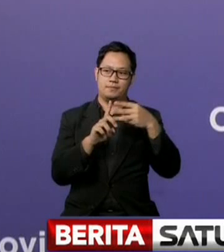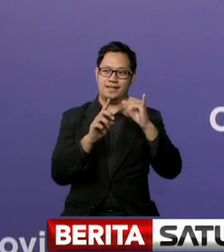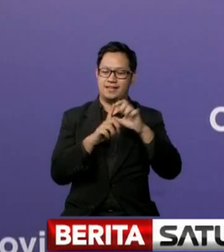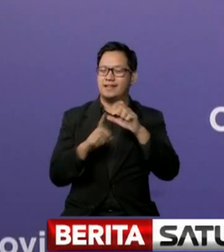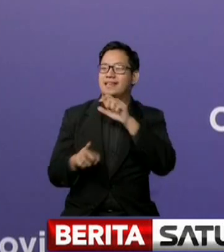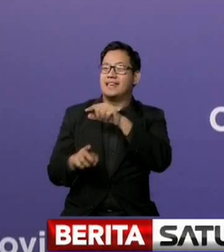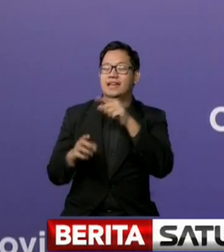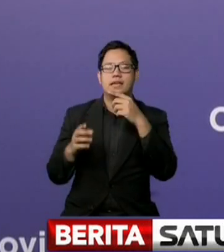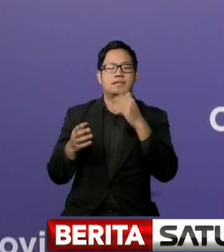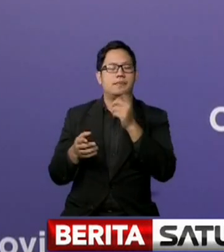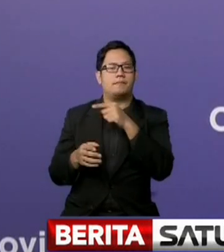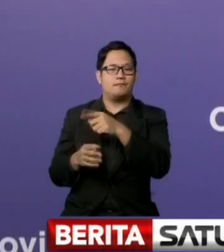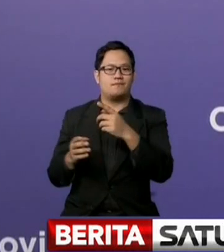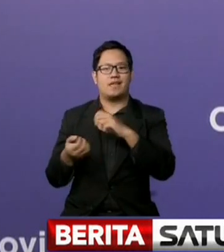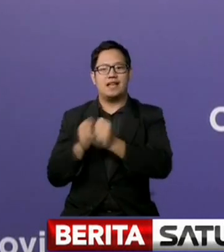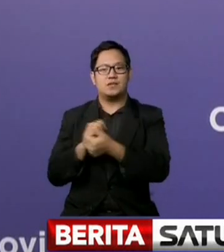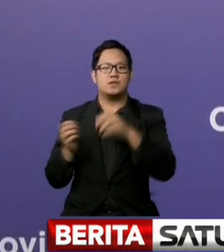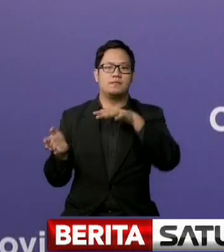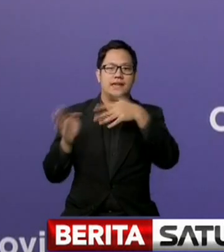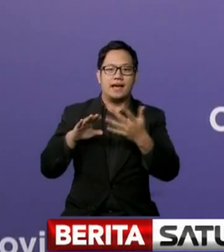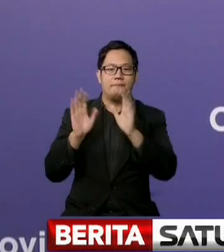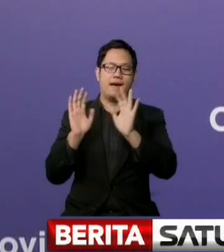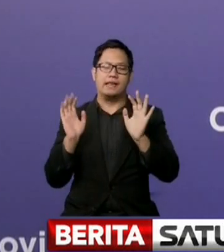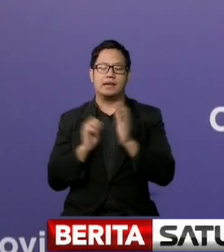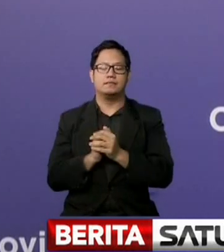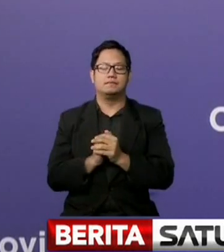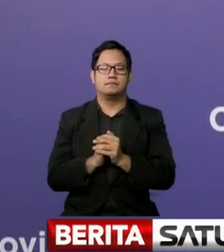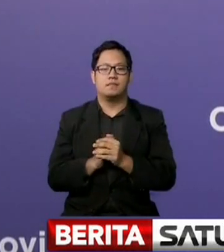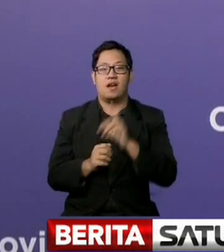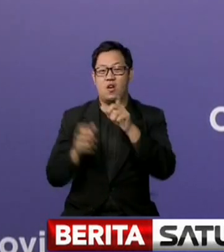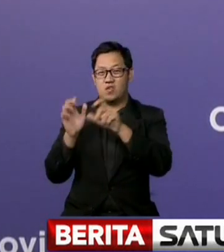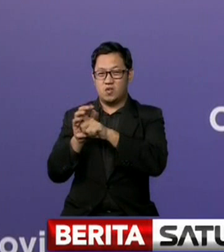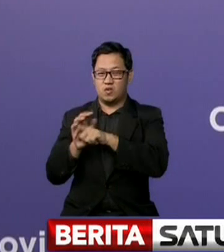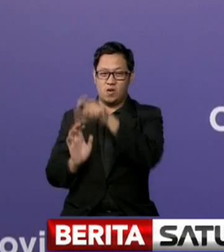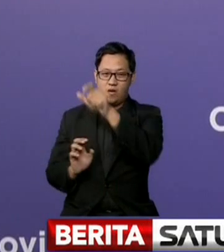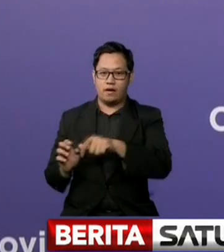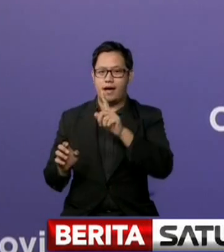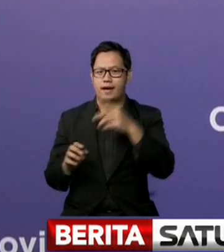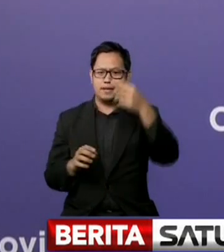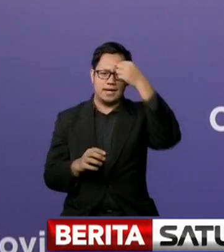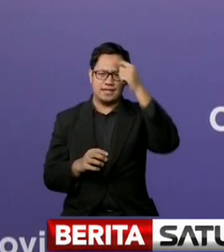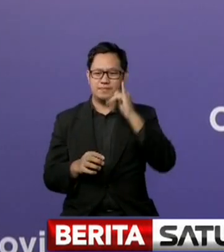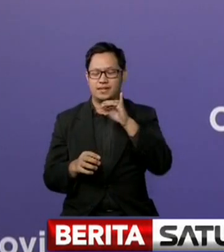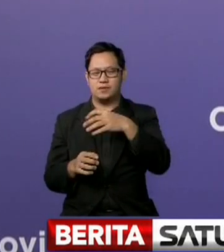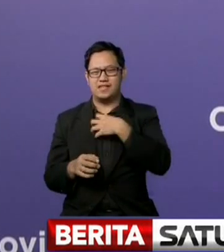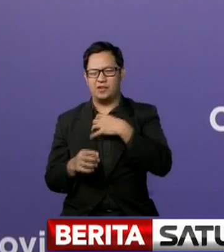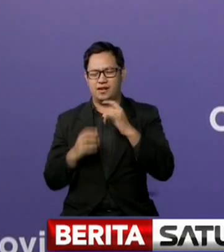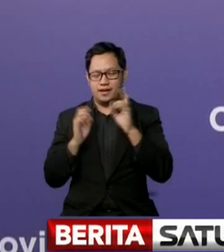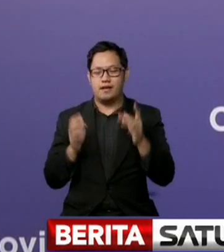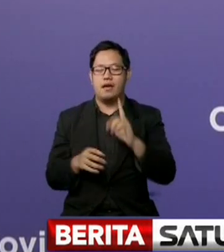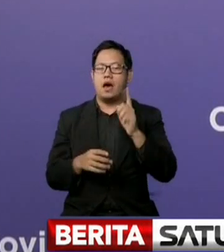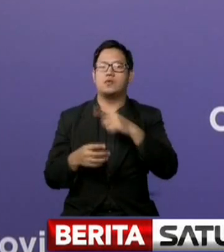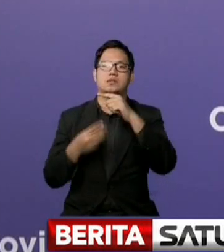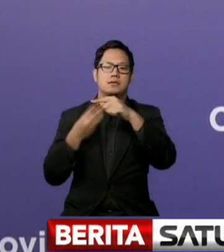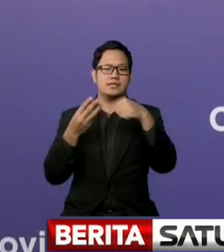tingginya kasus fatal akibat covert 19 Apabila seseorang mengidap penyakit tersebut lakukan tiga hal rutin yang